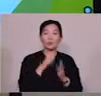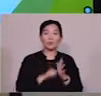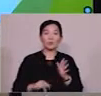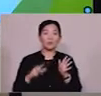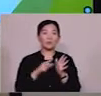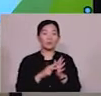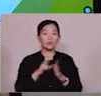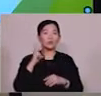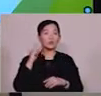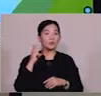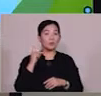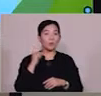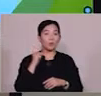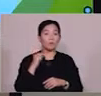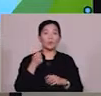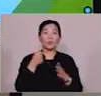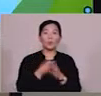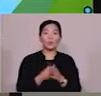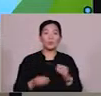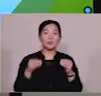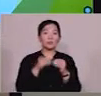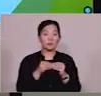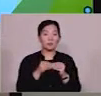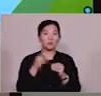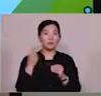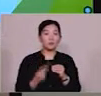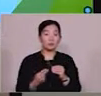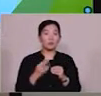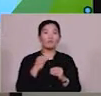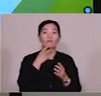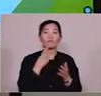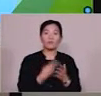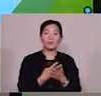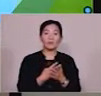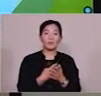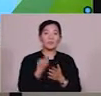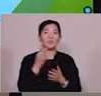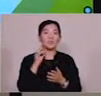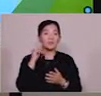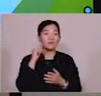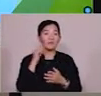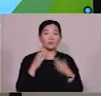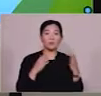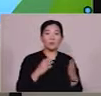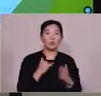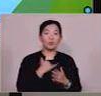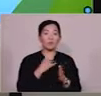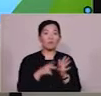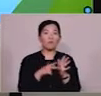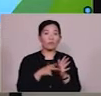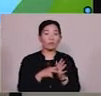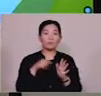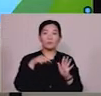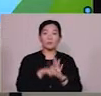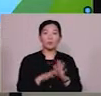568. Число округляем до десятков. Как вы видите, цифра справа у нас 8. Она у